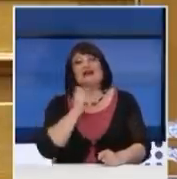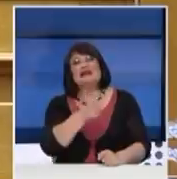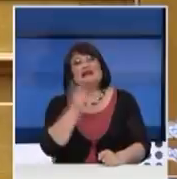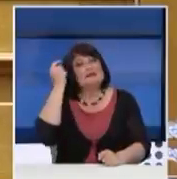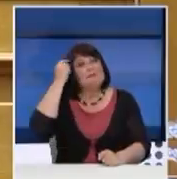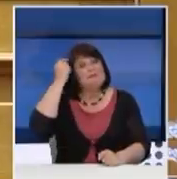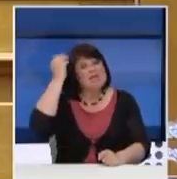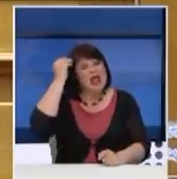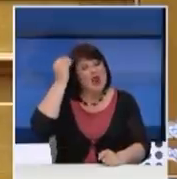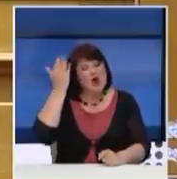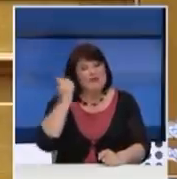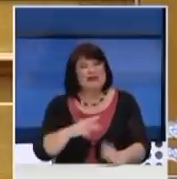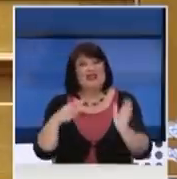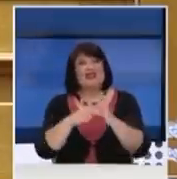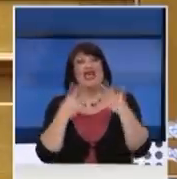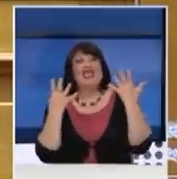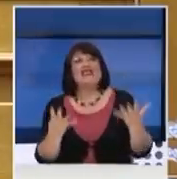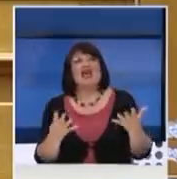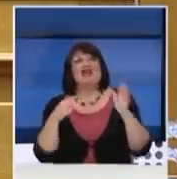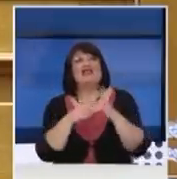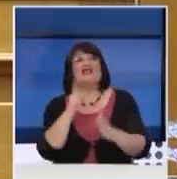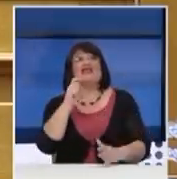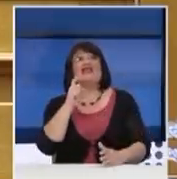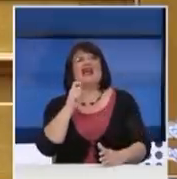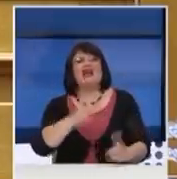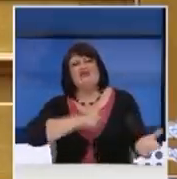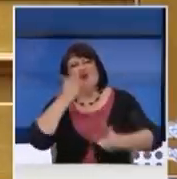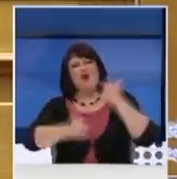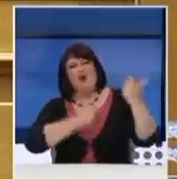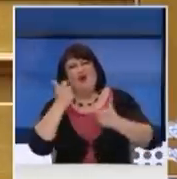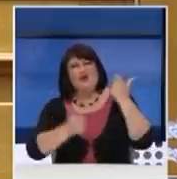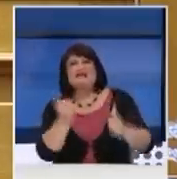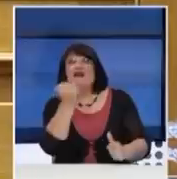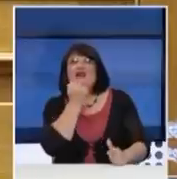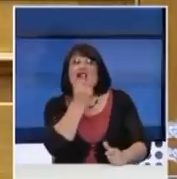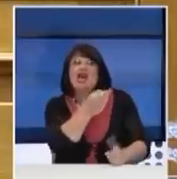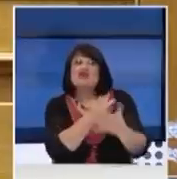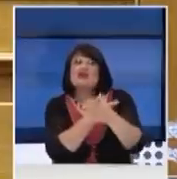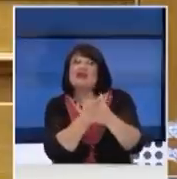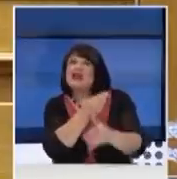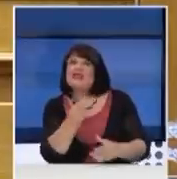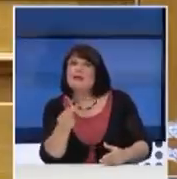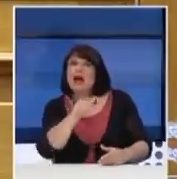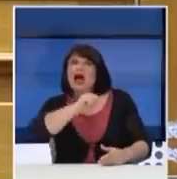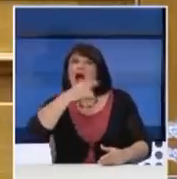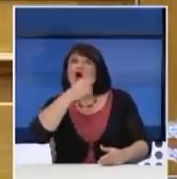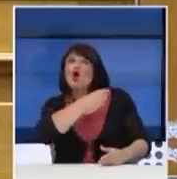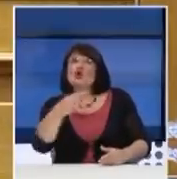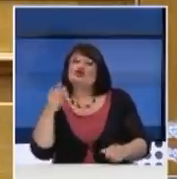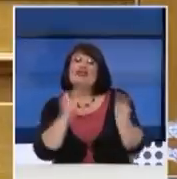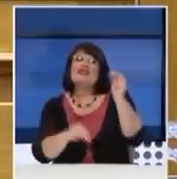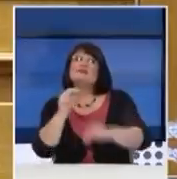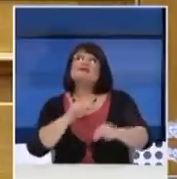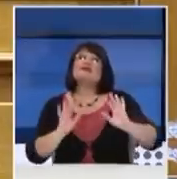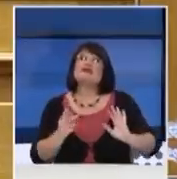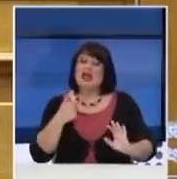βάζετε μυαλό. Το 9 έγινε αυτή η ιστορία, το 10 στη Βουλή ήμουν και φώναζα και τότε ότι κάνετε λάθος με την Αλβανία. Και καταψηφίσαμε κιόλας